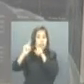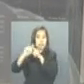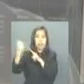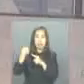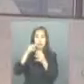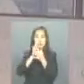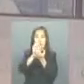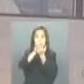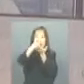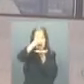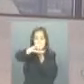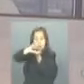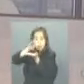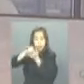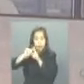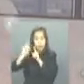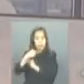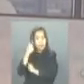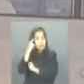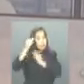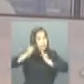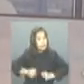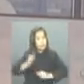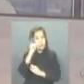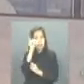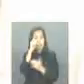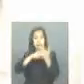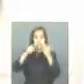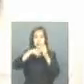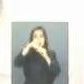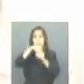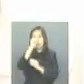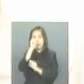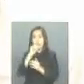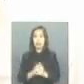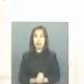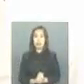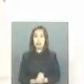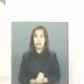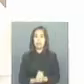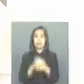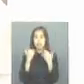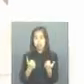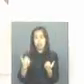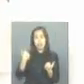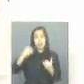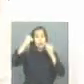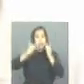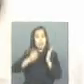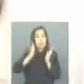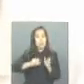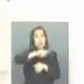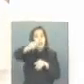การตัดสินใจให้กับประชาชนและเพื่อนๆเยาวชนค่ะ หลายๆคนนะคะคิดว่าการเลือกตั้ง